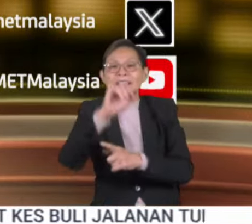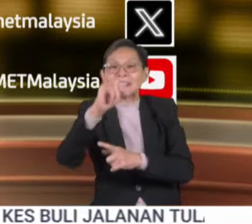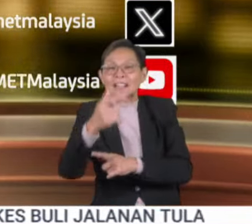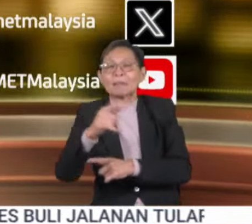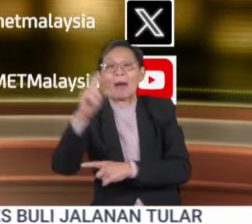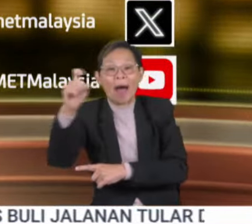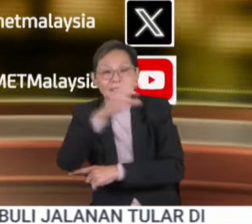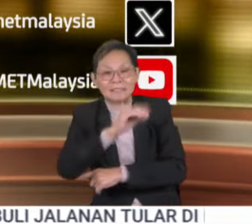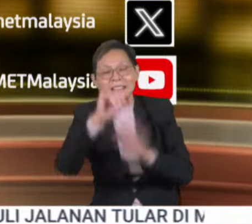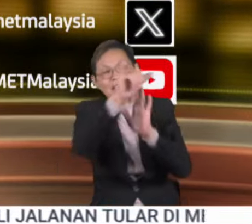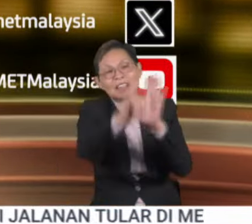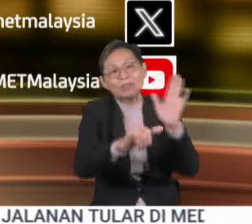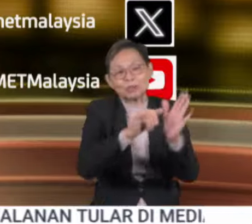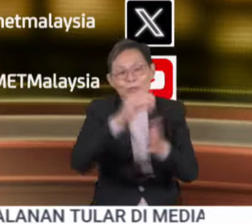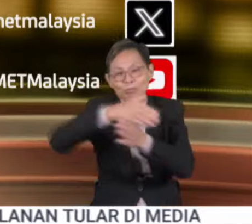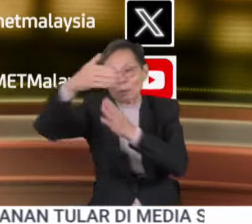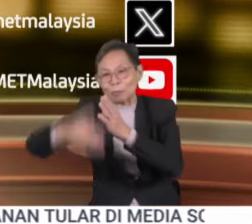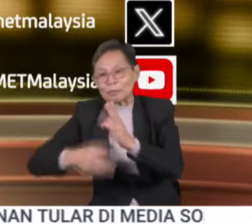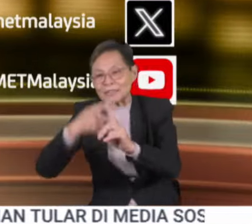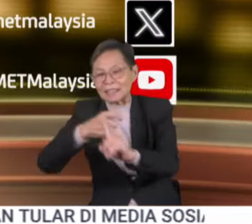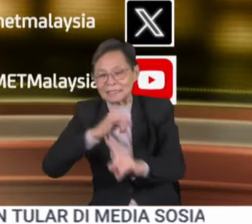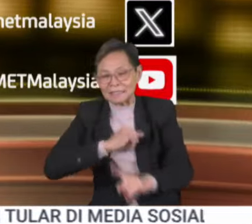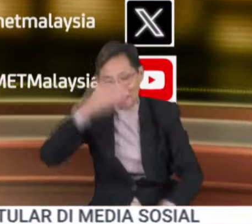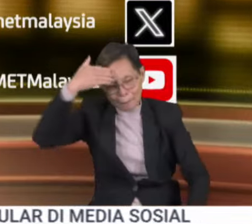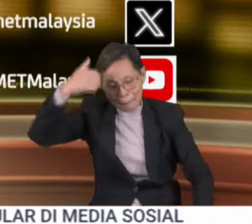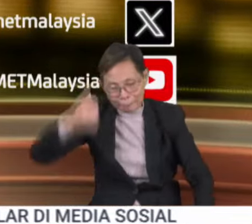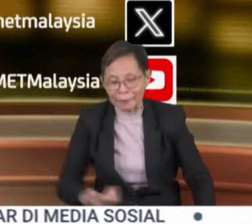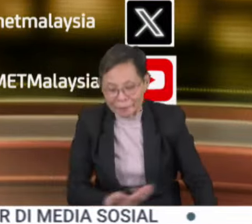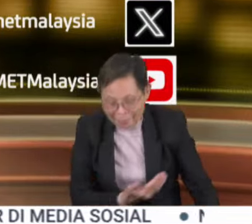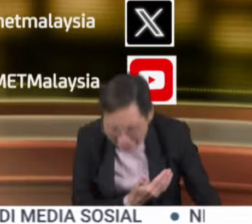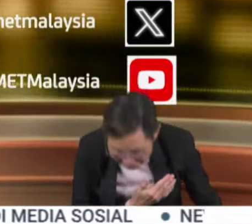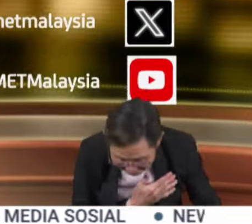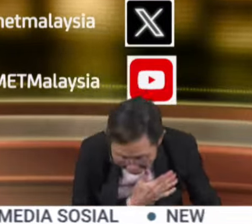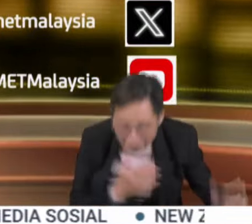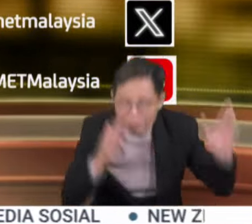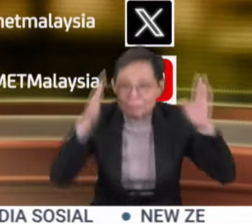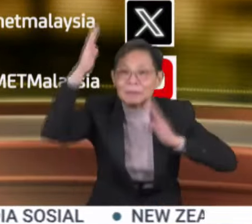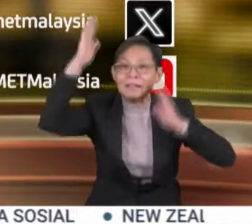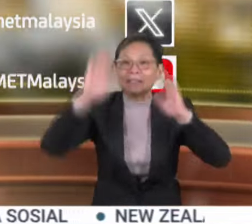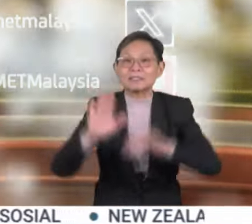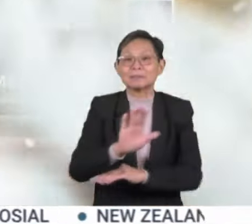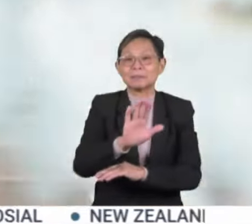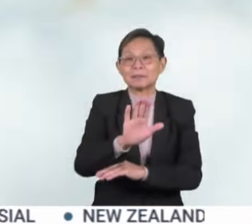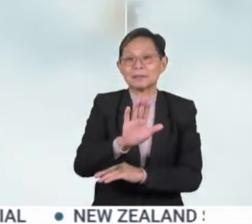YouTube kami. Sekian saja daripada saya, Wan Hafiz. Assalamualaikum dan salam Malaysia Madani.